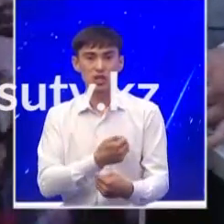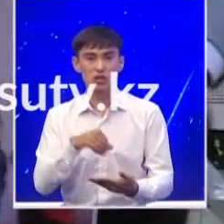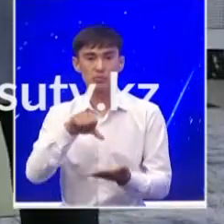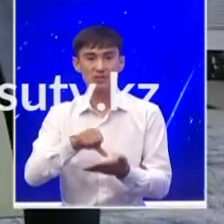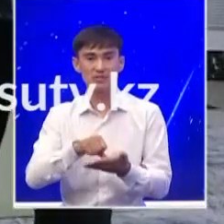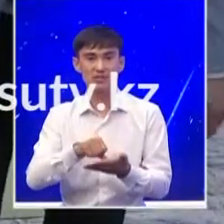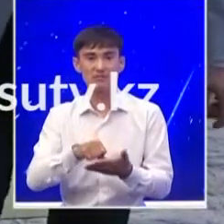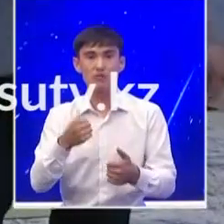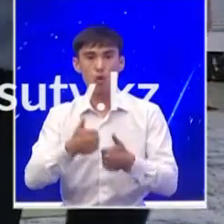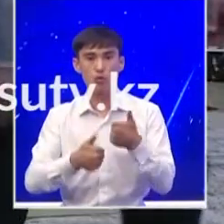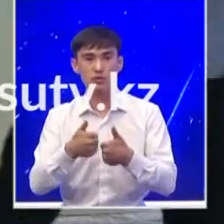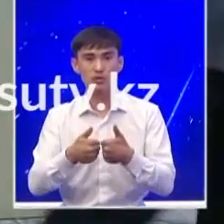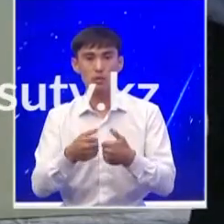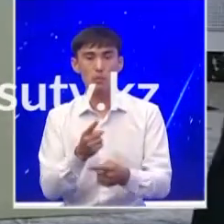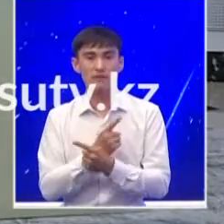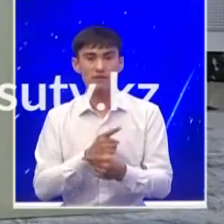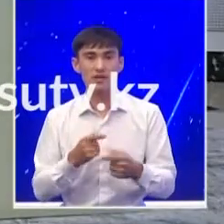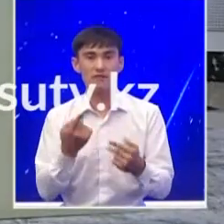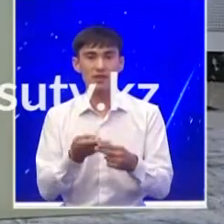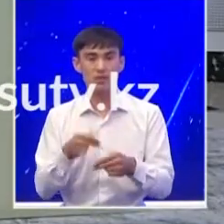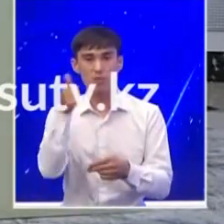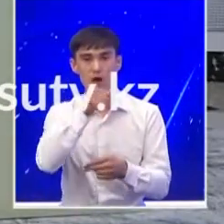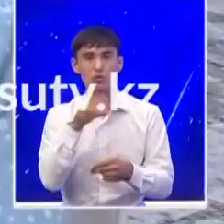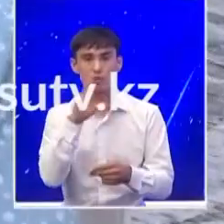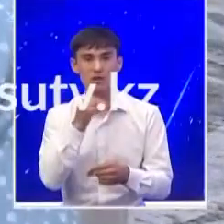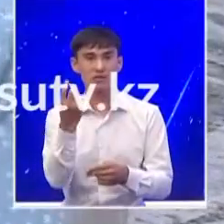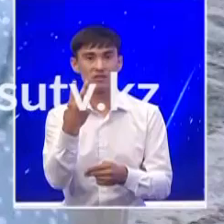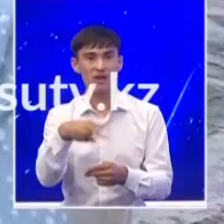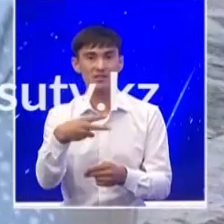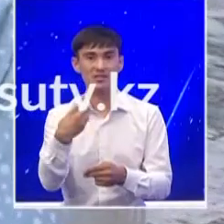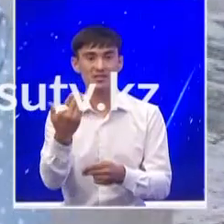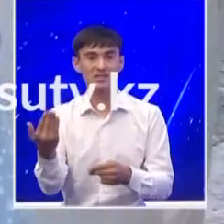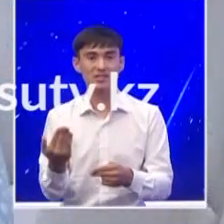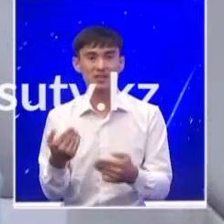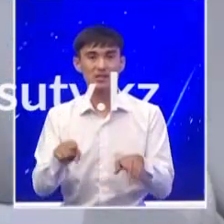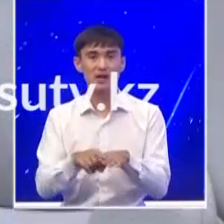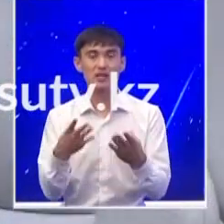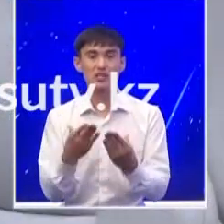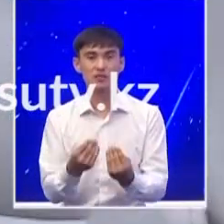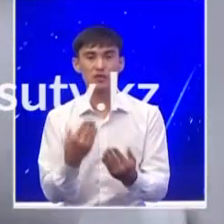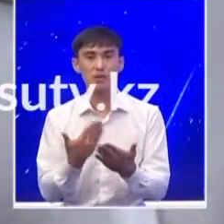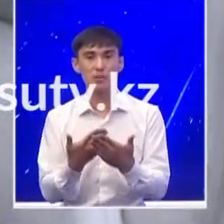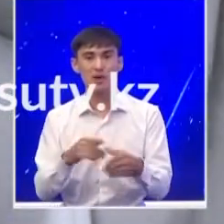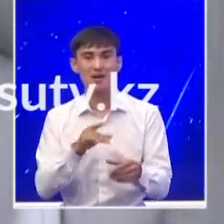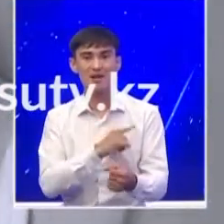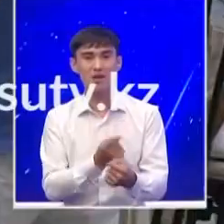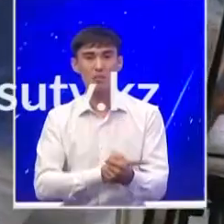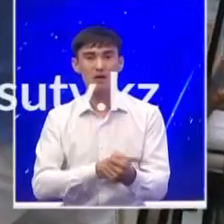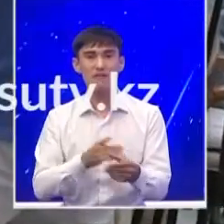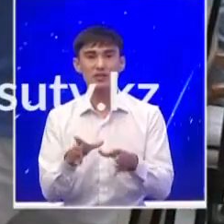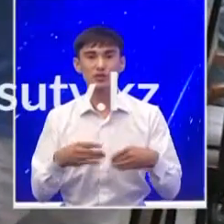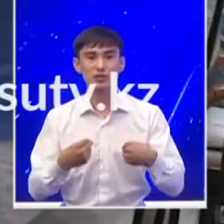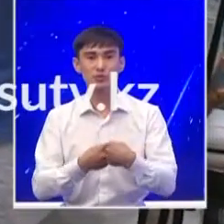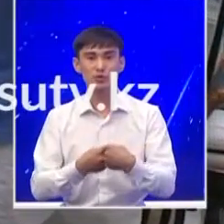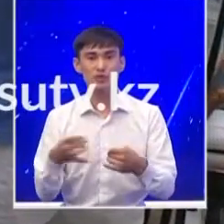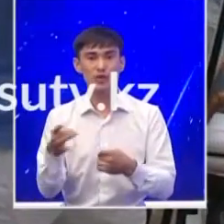престижном конкурсе, пройти в финал в нынешнем году смогли только 20 из них. Так, на сегодня примером крепкого института семьи в